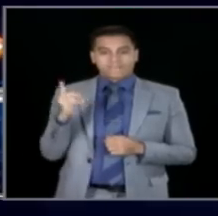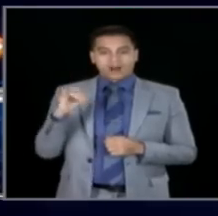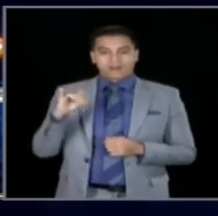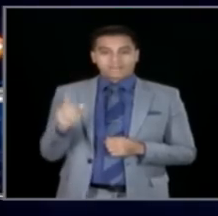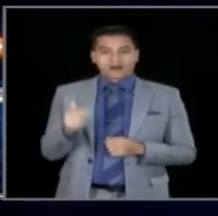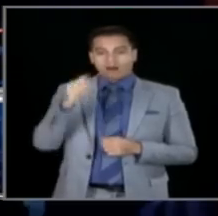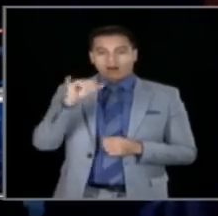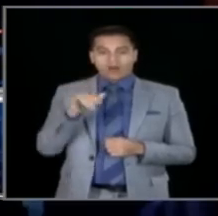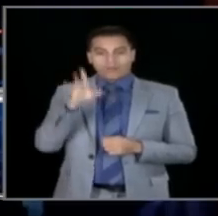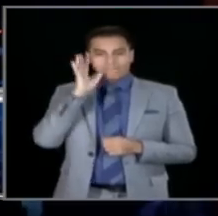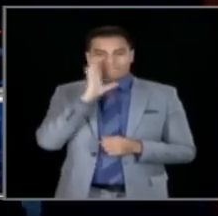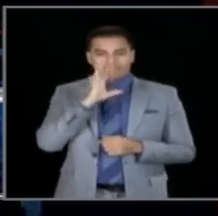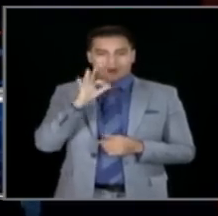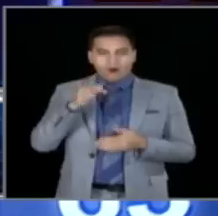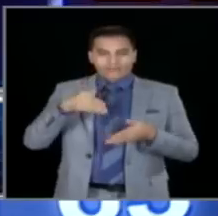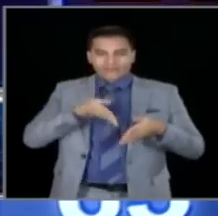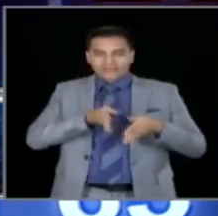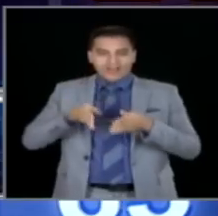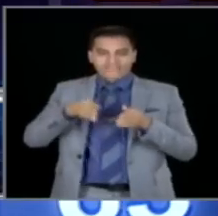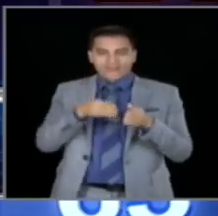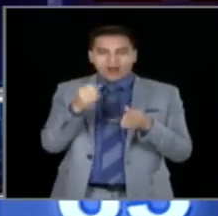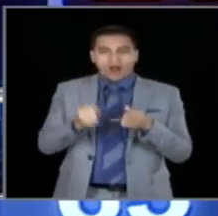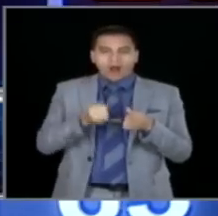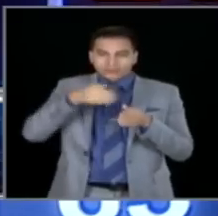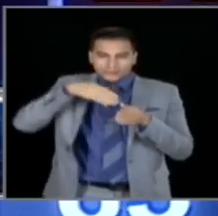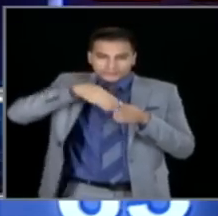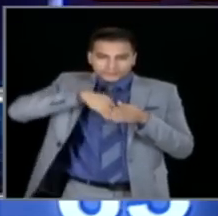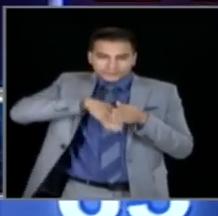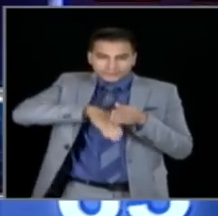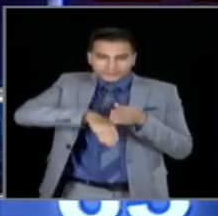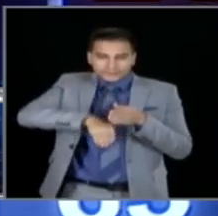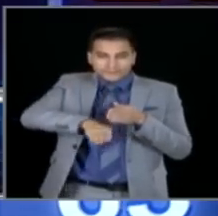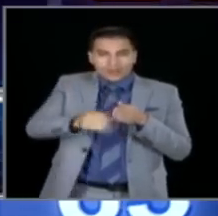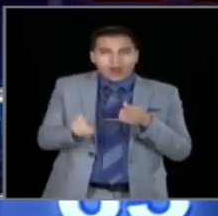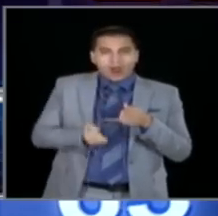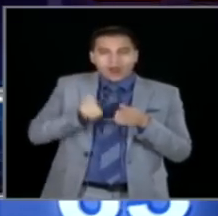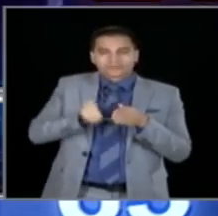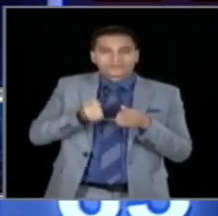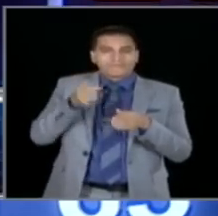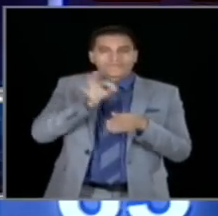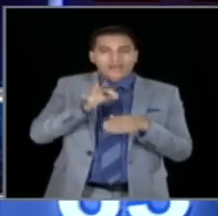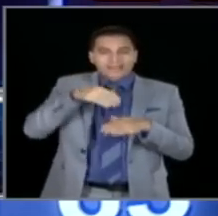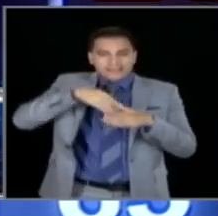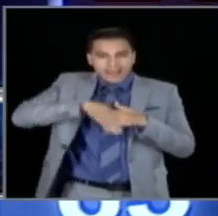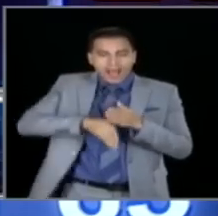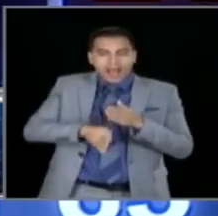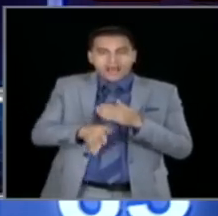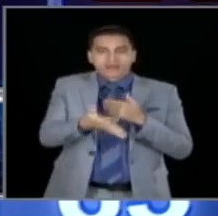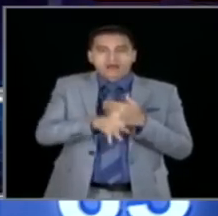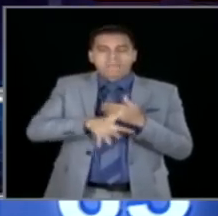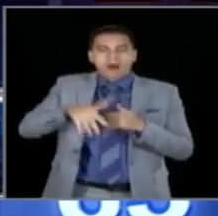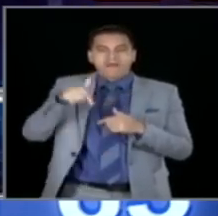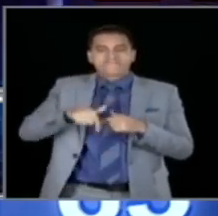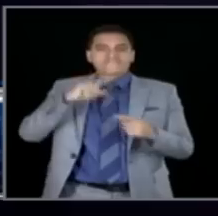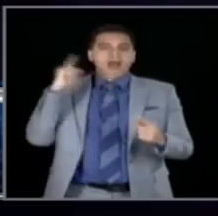مرمراي هو من اعمق انفاق السكك الحديدية تحت الماء في العالم، ففي